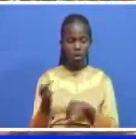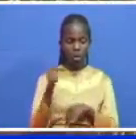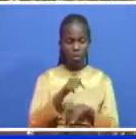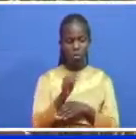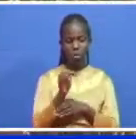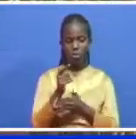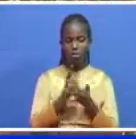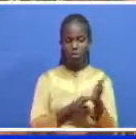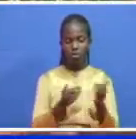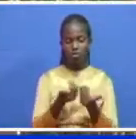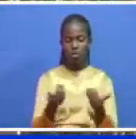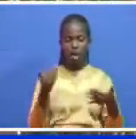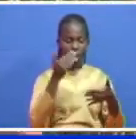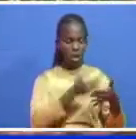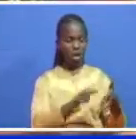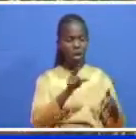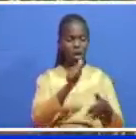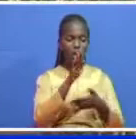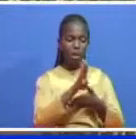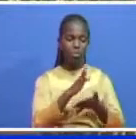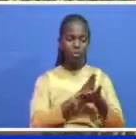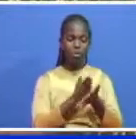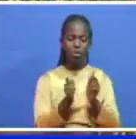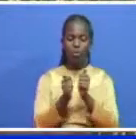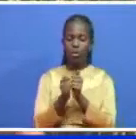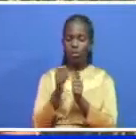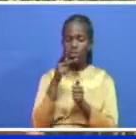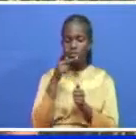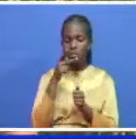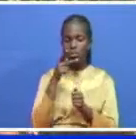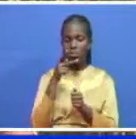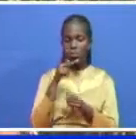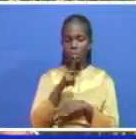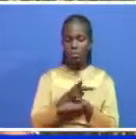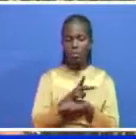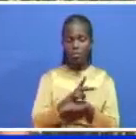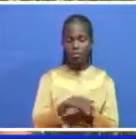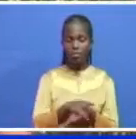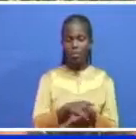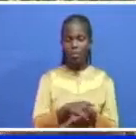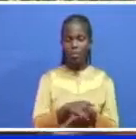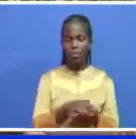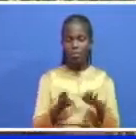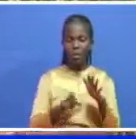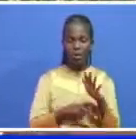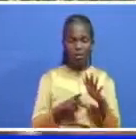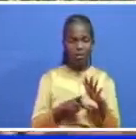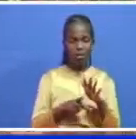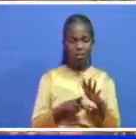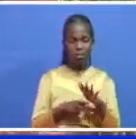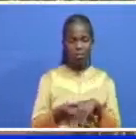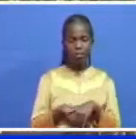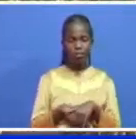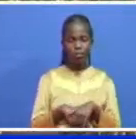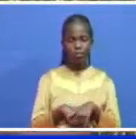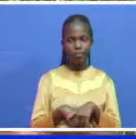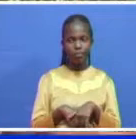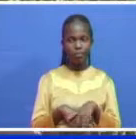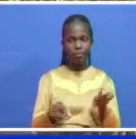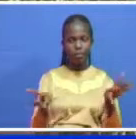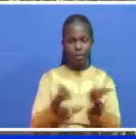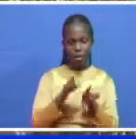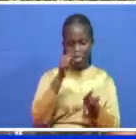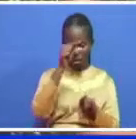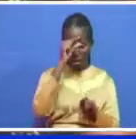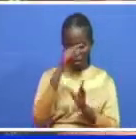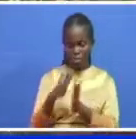ya bakuwe na laboratory mashi ya pamwe na primary isu nekana wendo kwenda kwe kutena dhena mono na utinduwa na yo serikali nao ya na